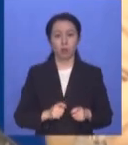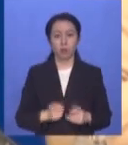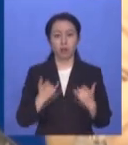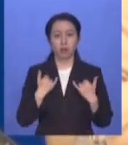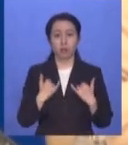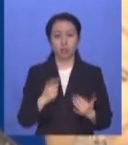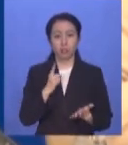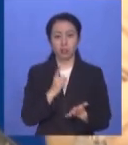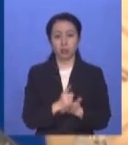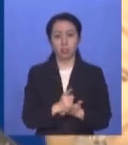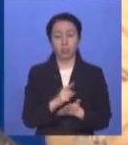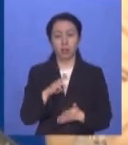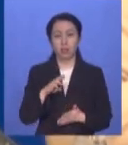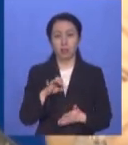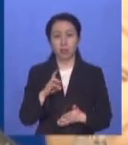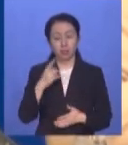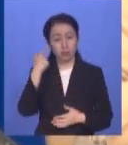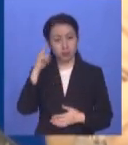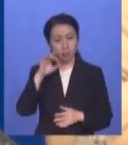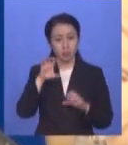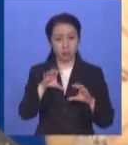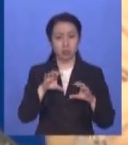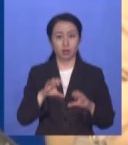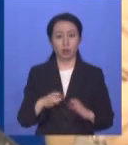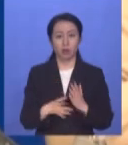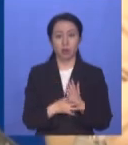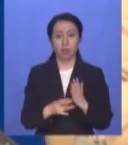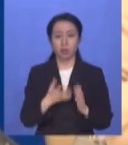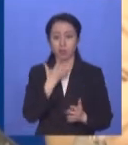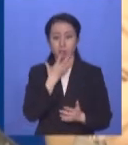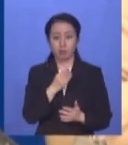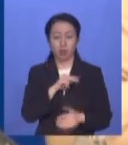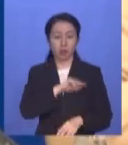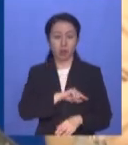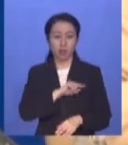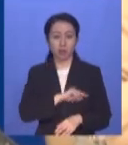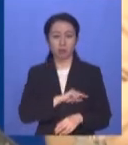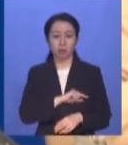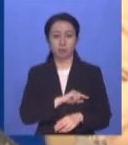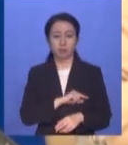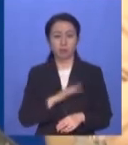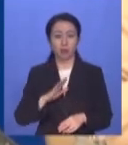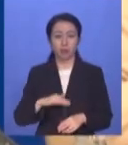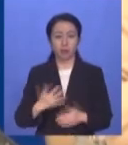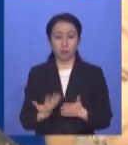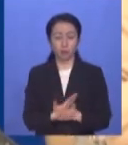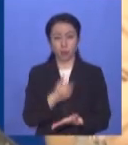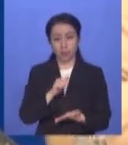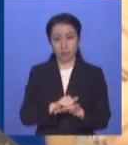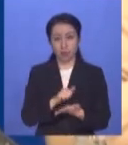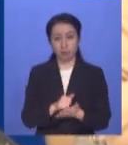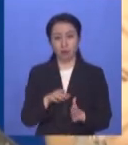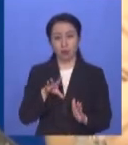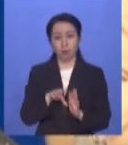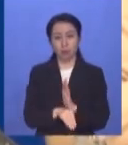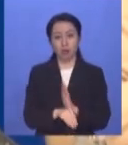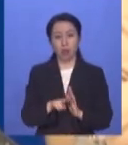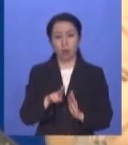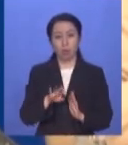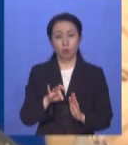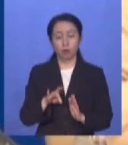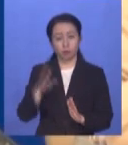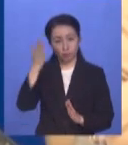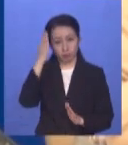Теперь должны сдать тестирование на знание законодательства и оценку личных качеств. Затем получат сертификат о зачислении в пул талантов